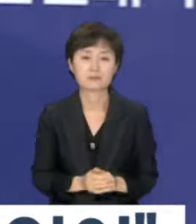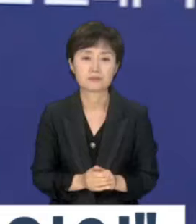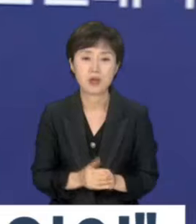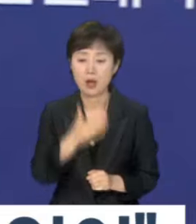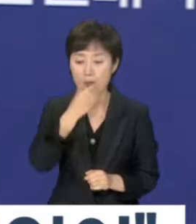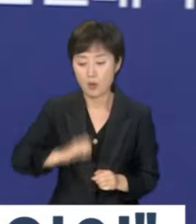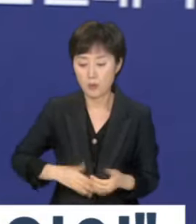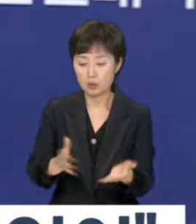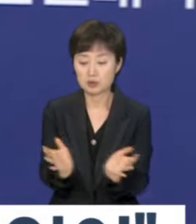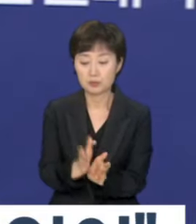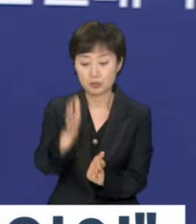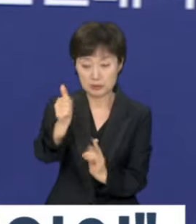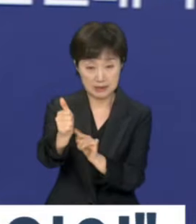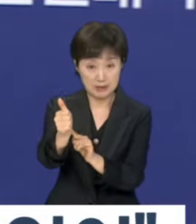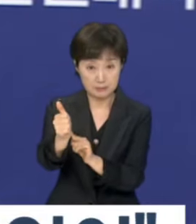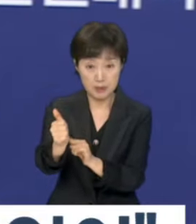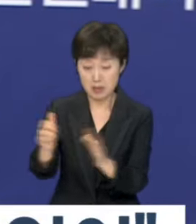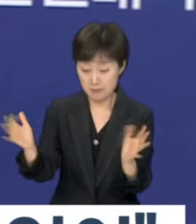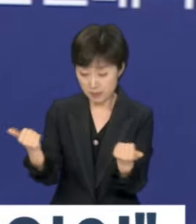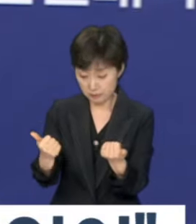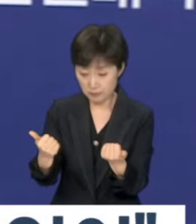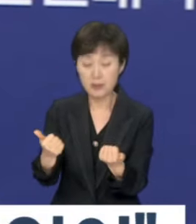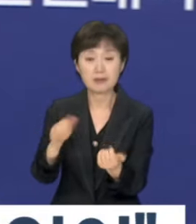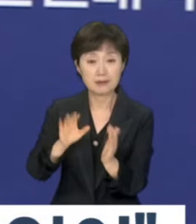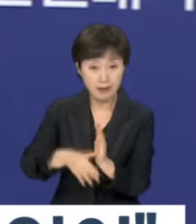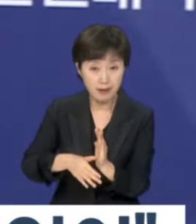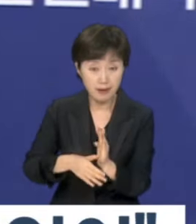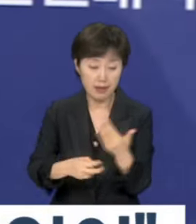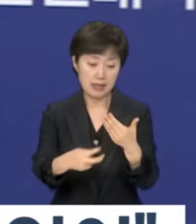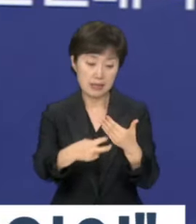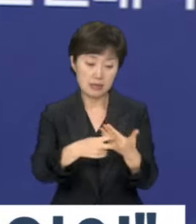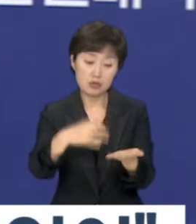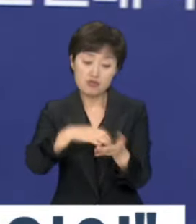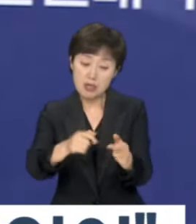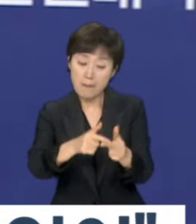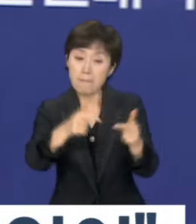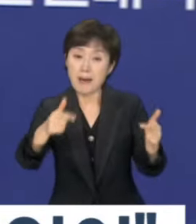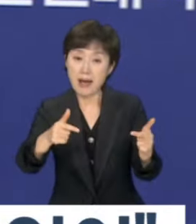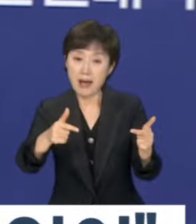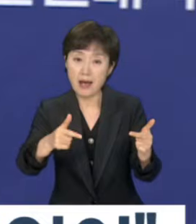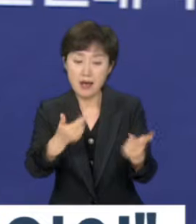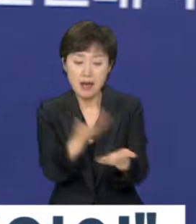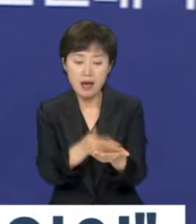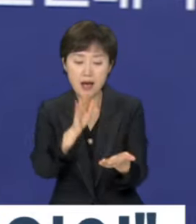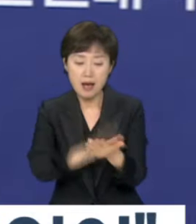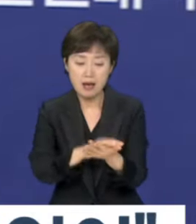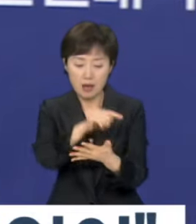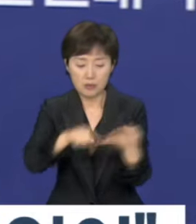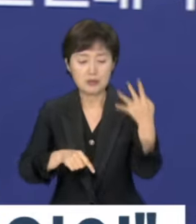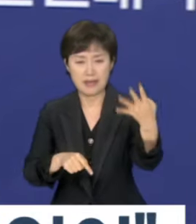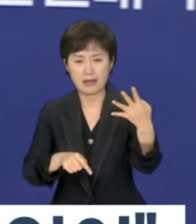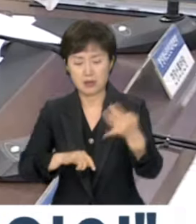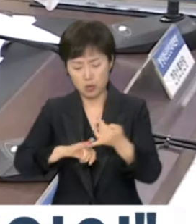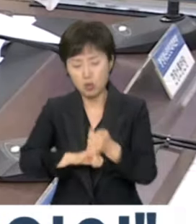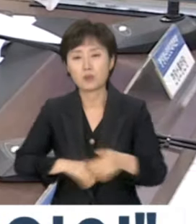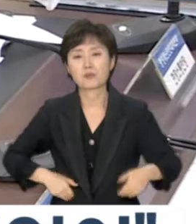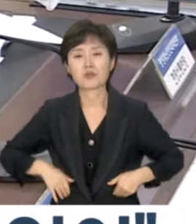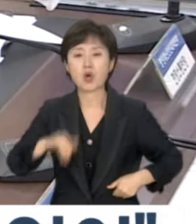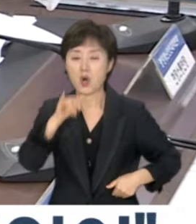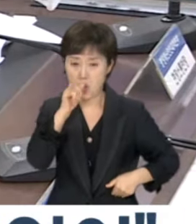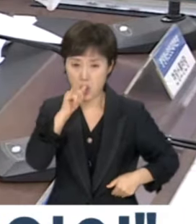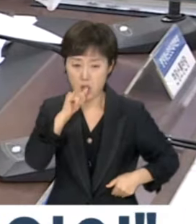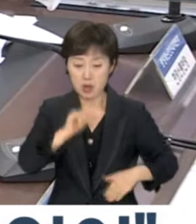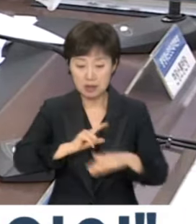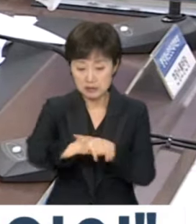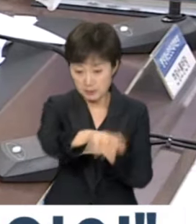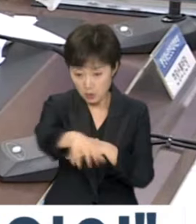조규용 보건복지부 장관은 중대본 회의 모두 발언을 통해 의대 증원을 포함한 의료개혁 4대 과제는 필수 의료와 지역 의료를